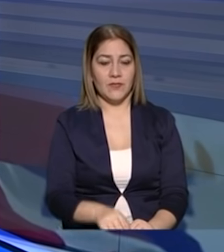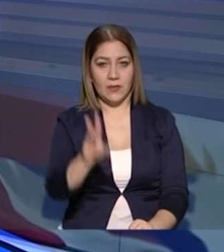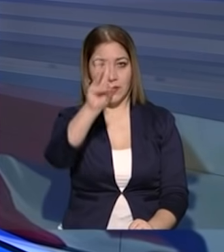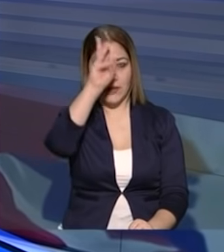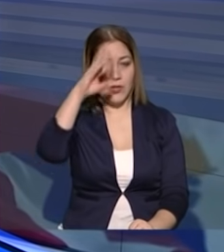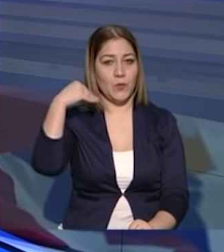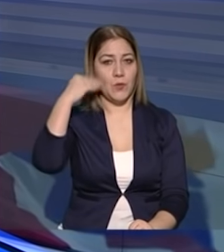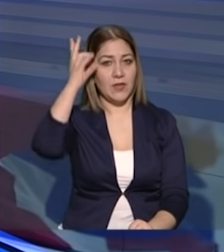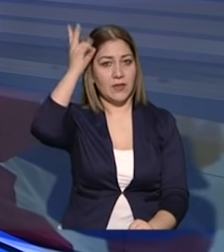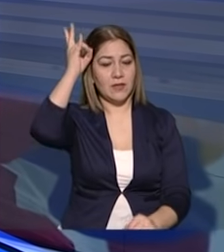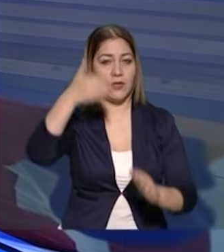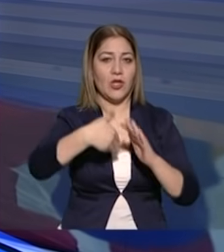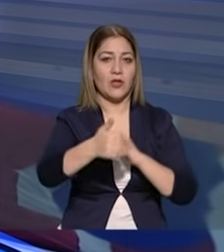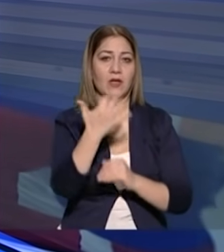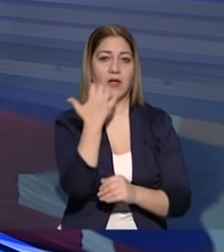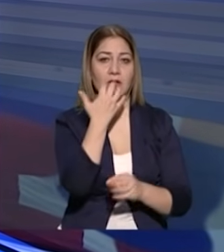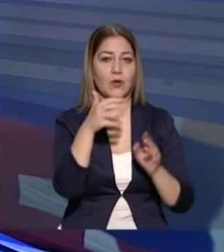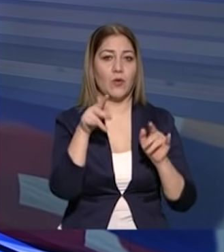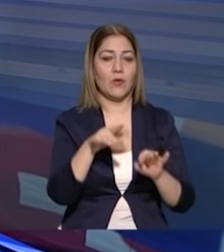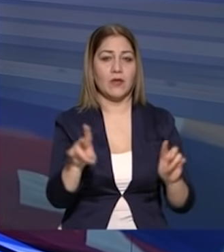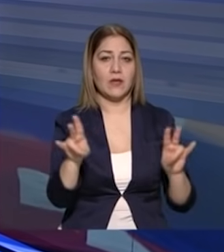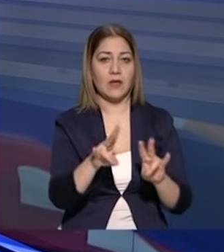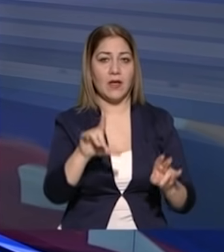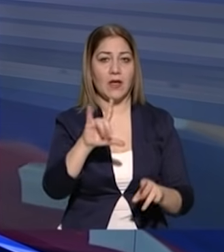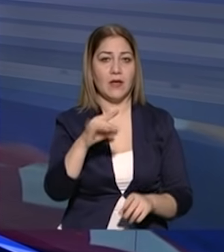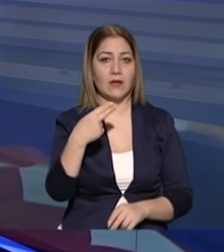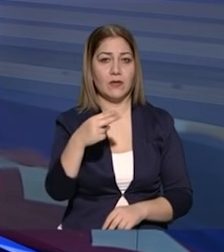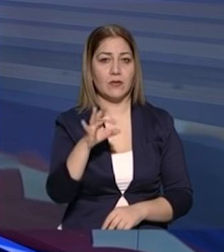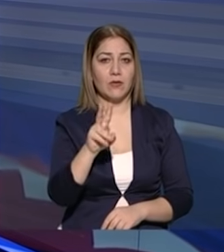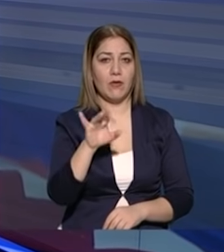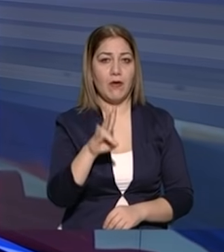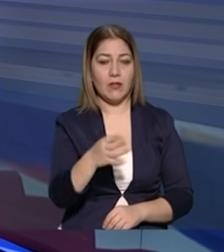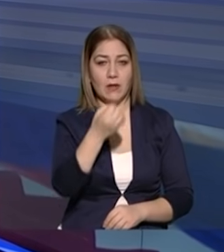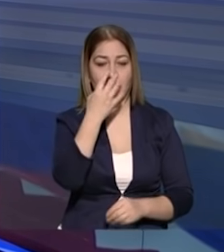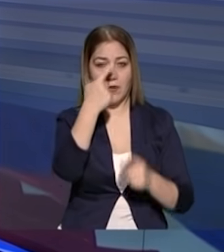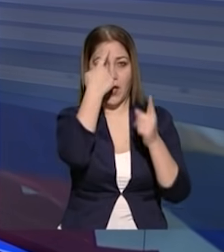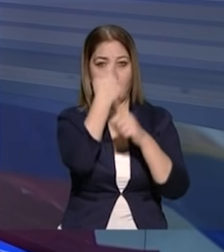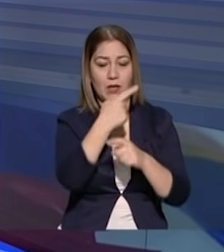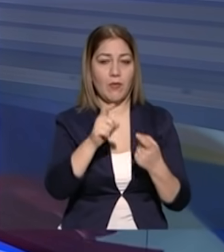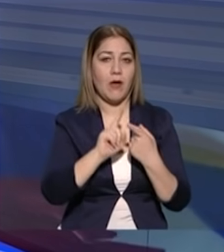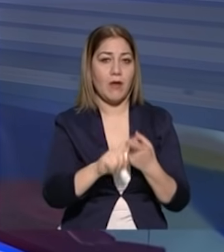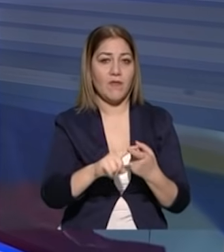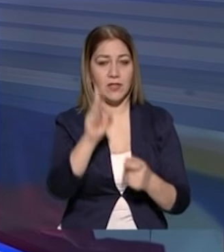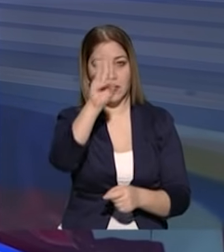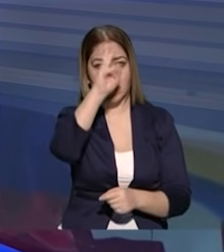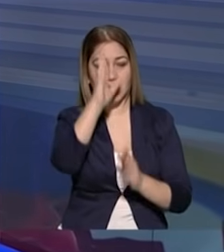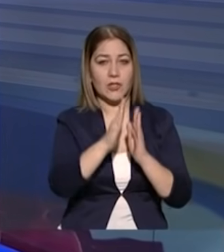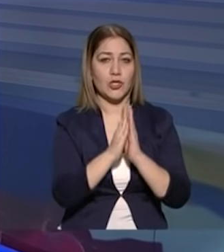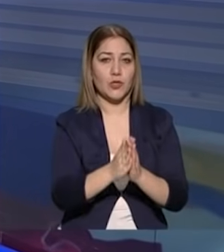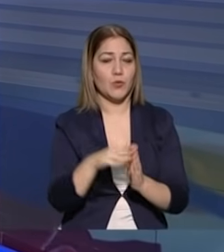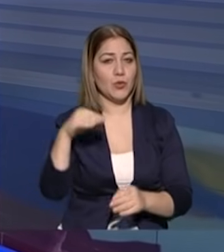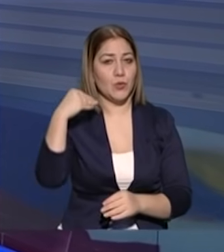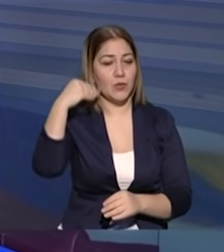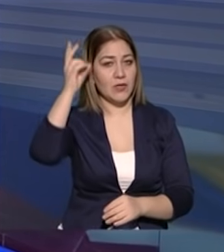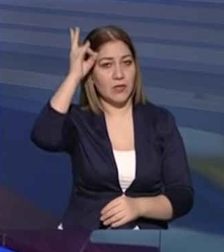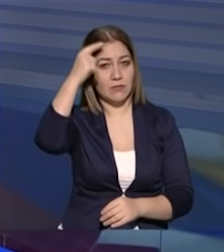Իրանում Թուրքիայի դեսպանին կանչել են արտգործնախարարություն նախագահ Էրդողանի Բաքվում արած հայտարարությունների հետ կապված։ Թեհրանը խնդրել է թուրք դեսպանին